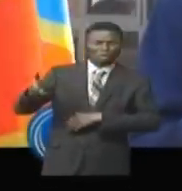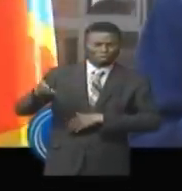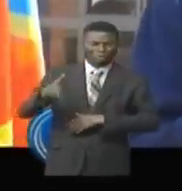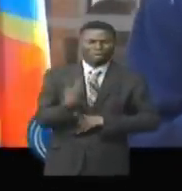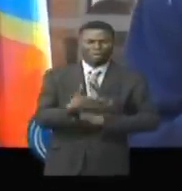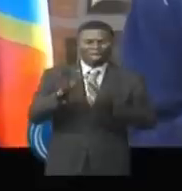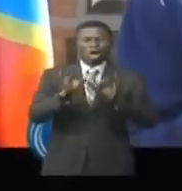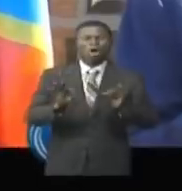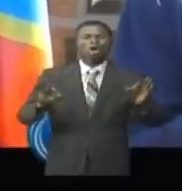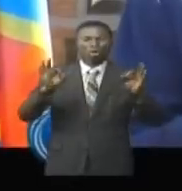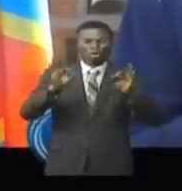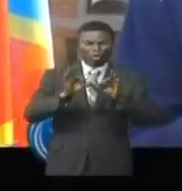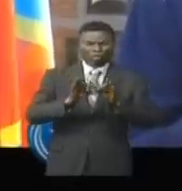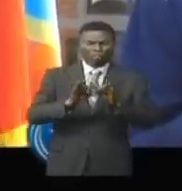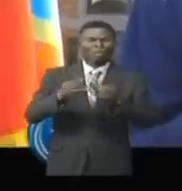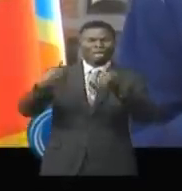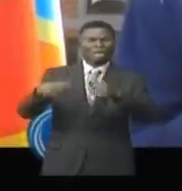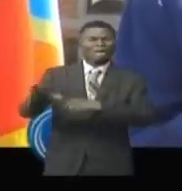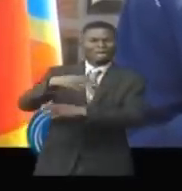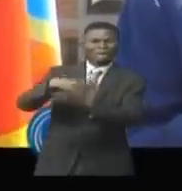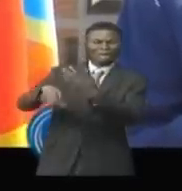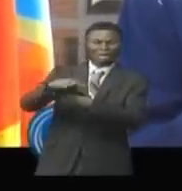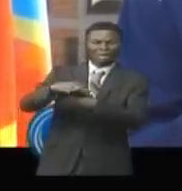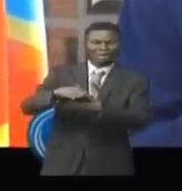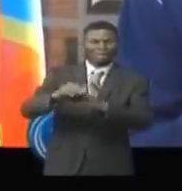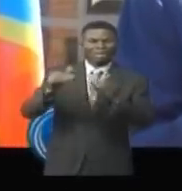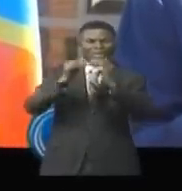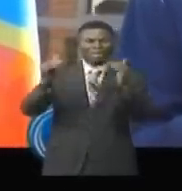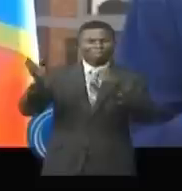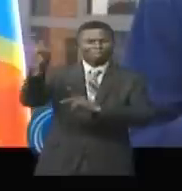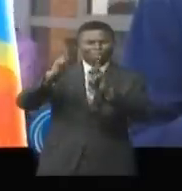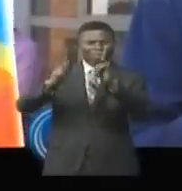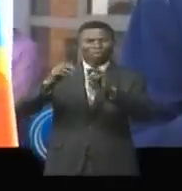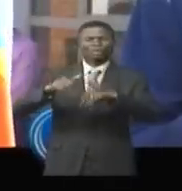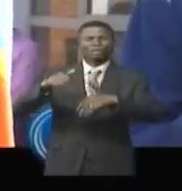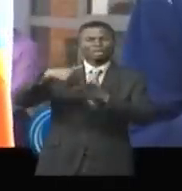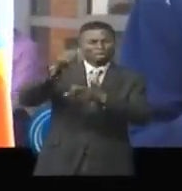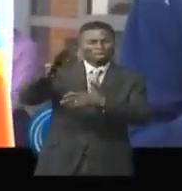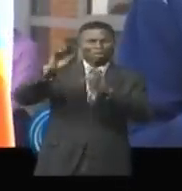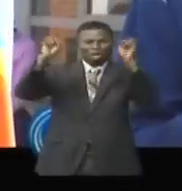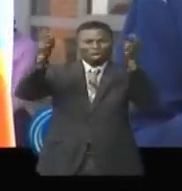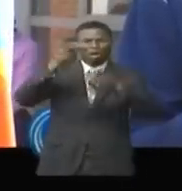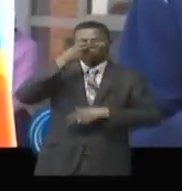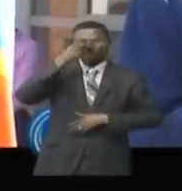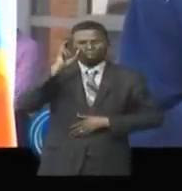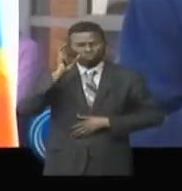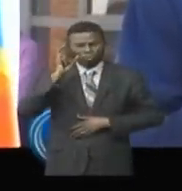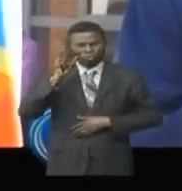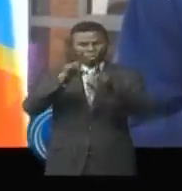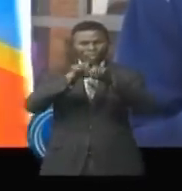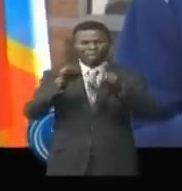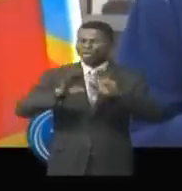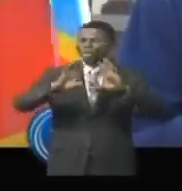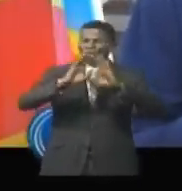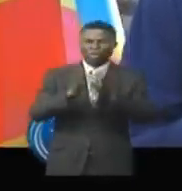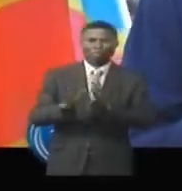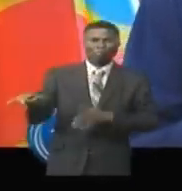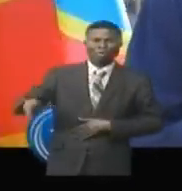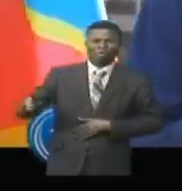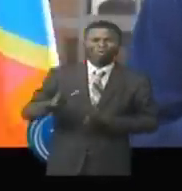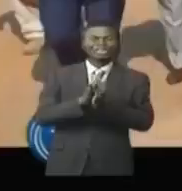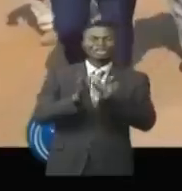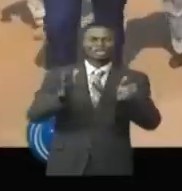qui servent encore à troubler la quiétude des paisibles citoyens de la ville de Bukavu et de l'ensemble de